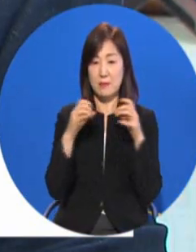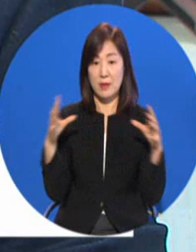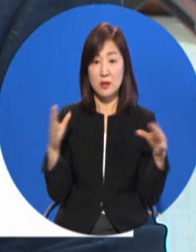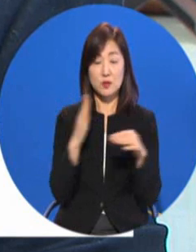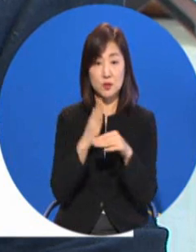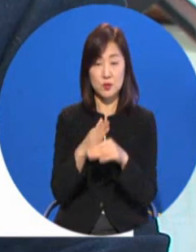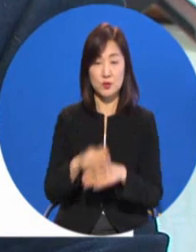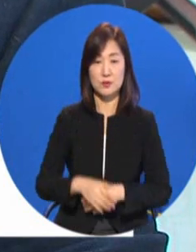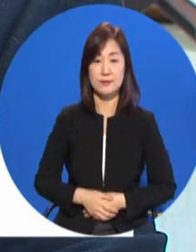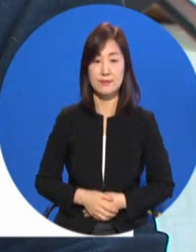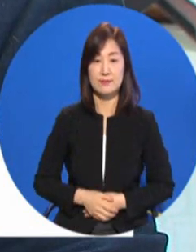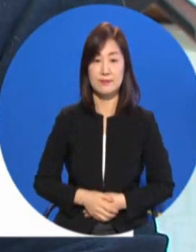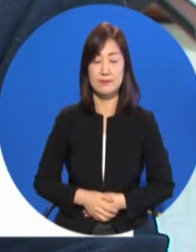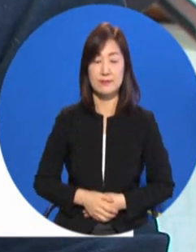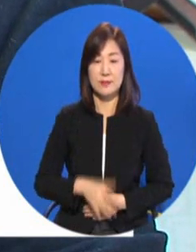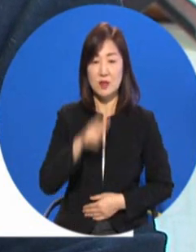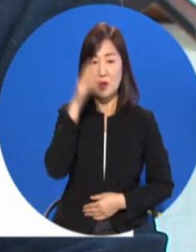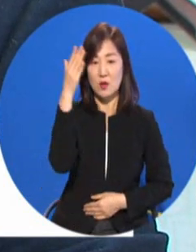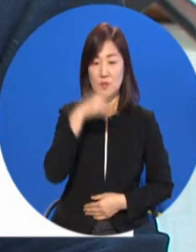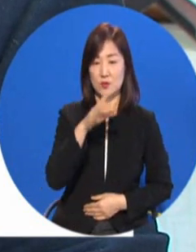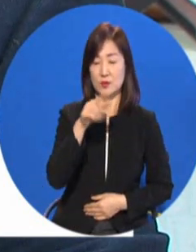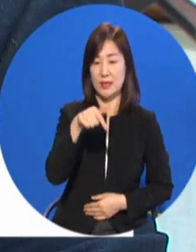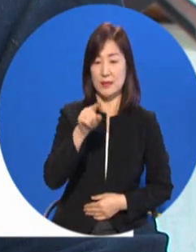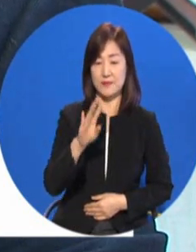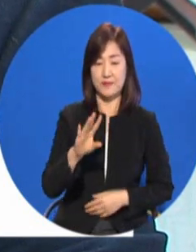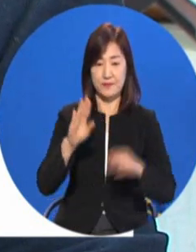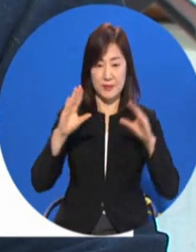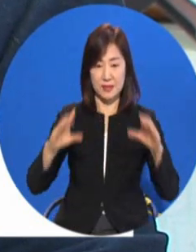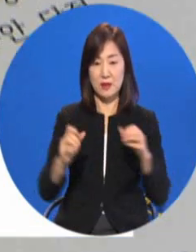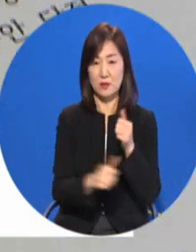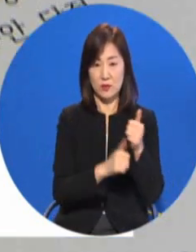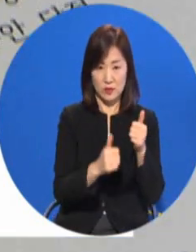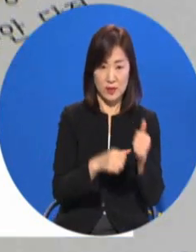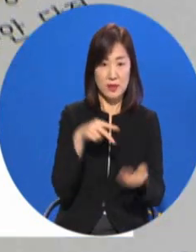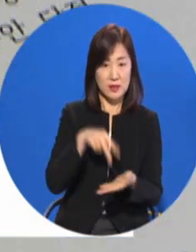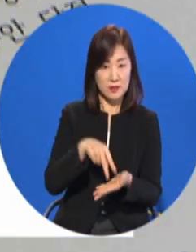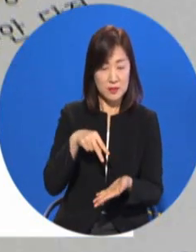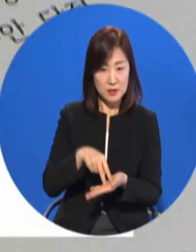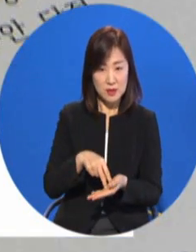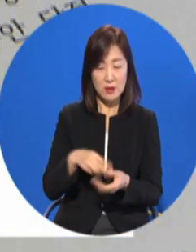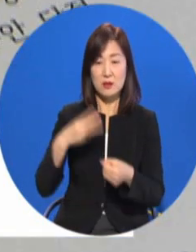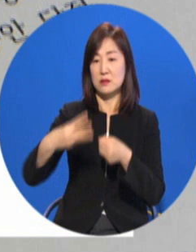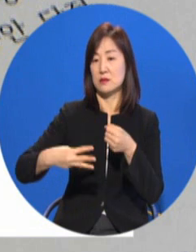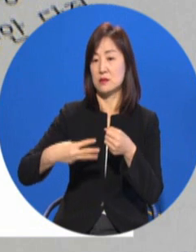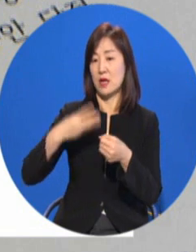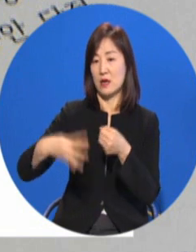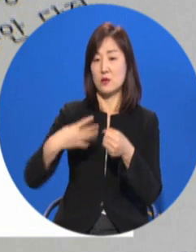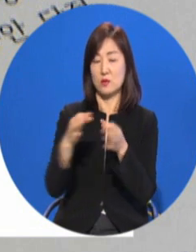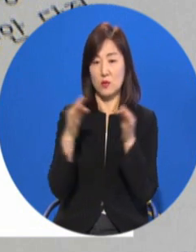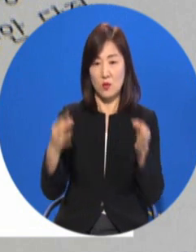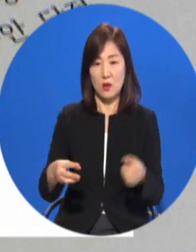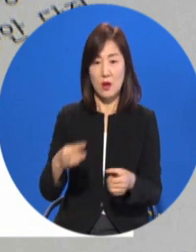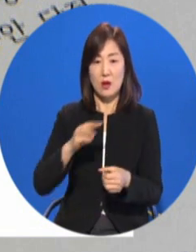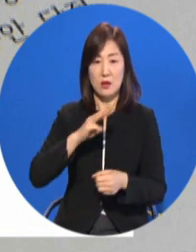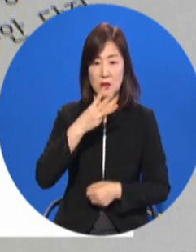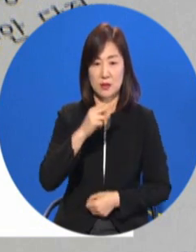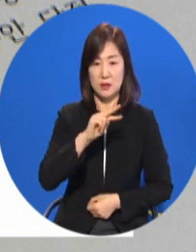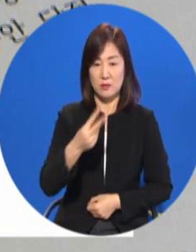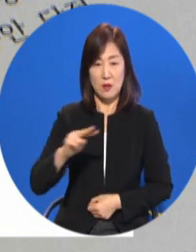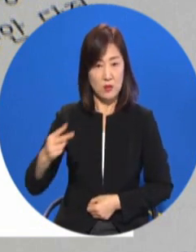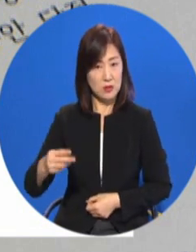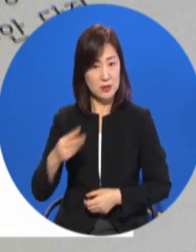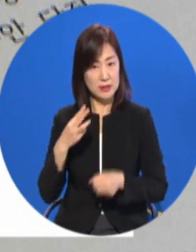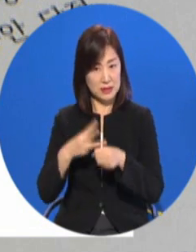여수 각 지역 위원회는 이용주 의원 이 최근 4년 여 동안 3번이나 당적을 바꾸고 지난 대선 때도